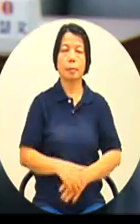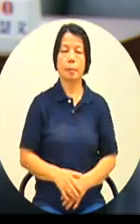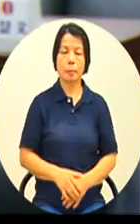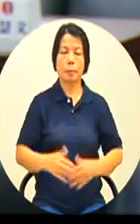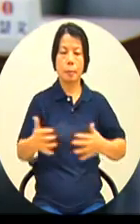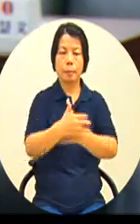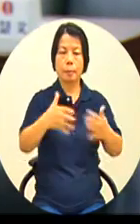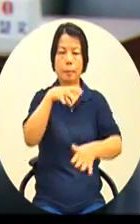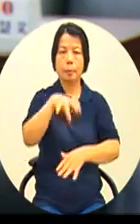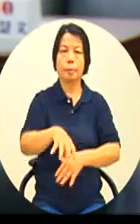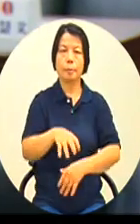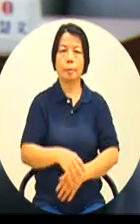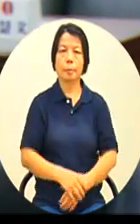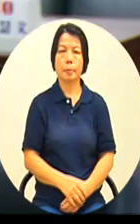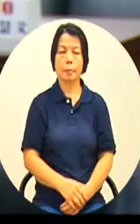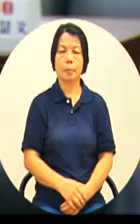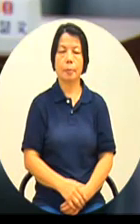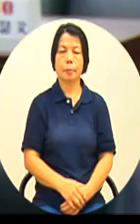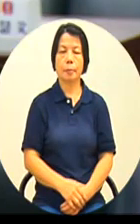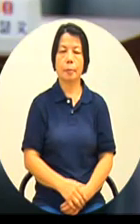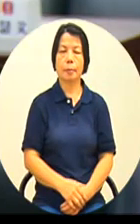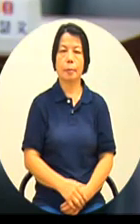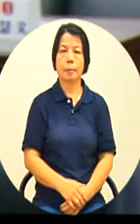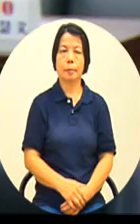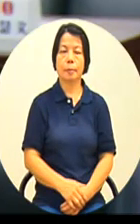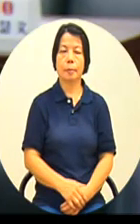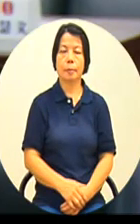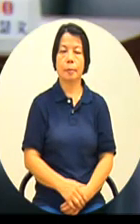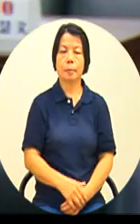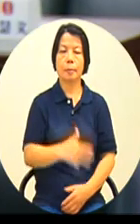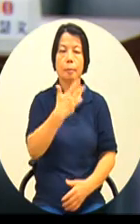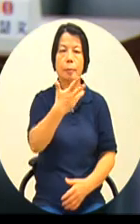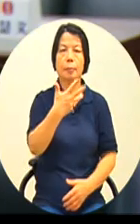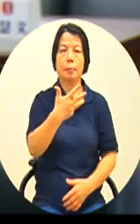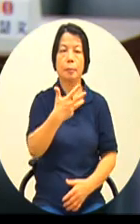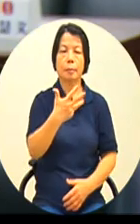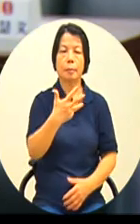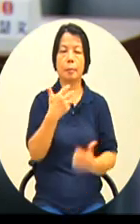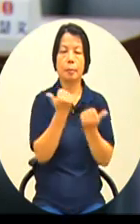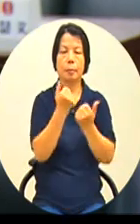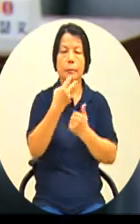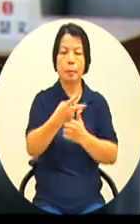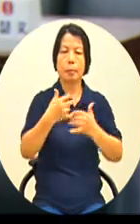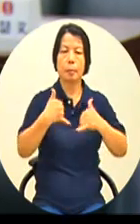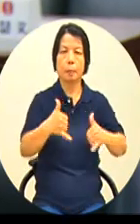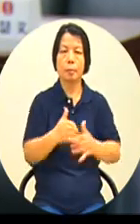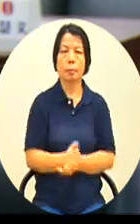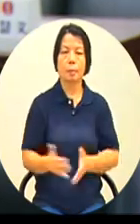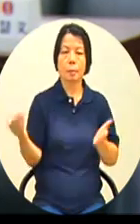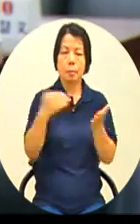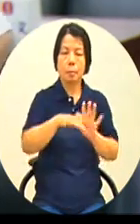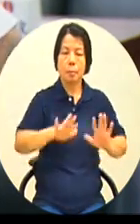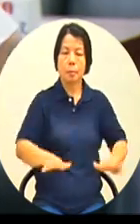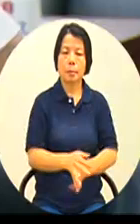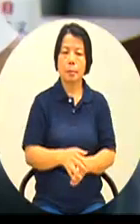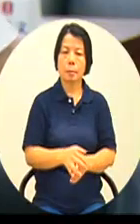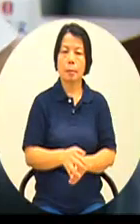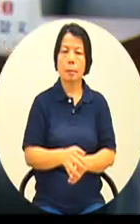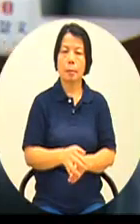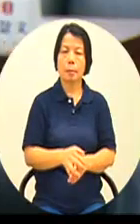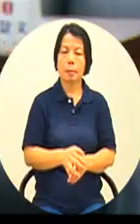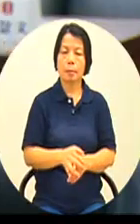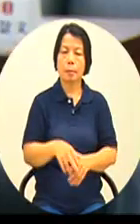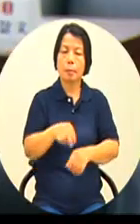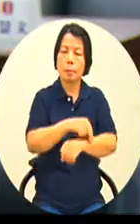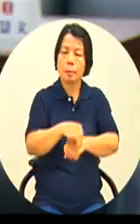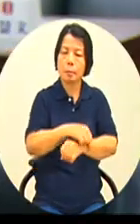通局吼，来报告一下咱八德二路。国道一号这个交流道到底今年安那？来，